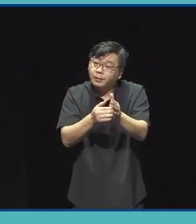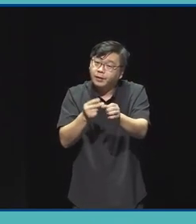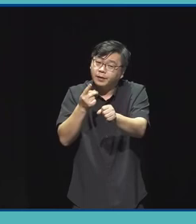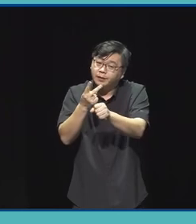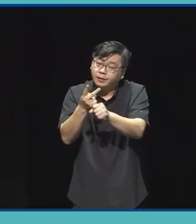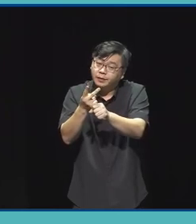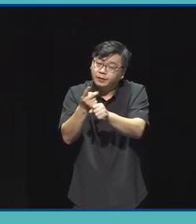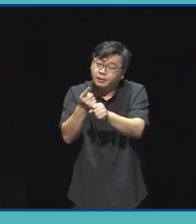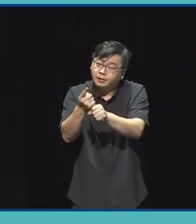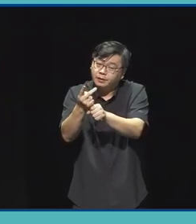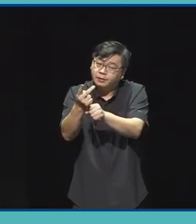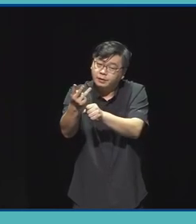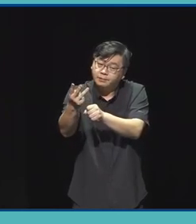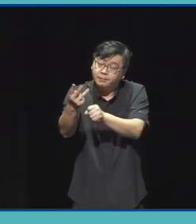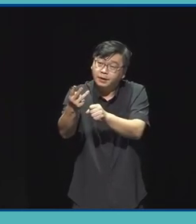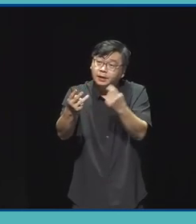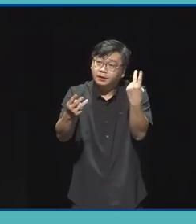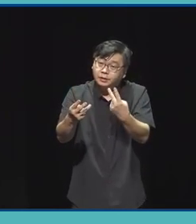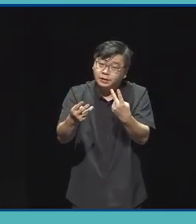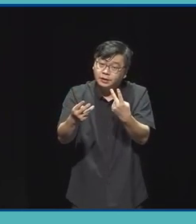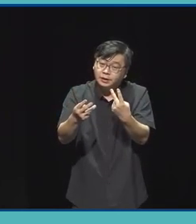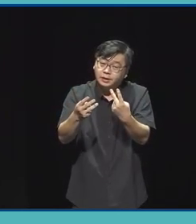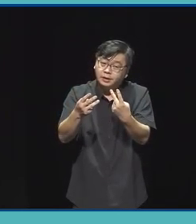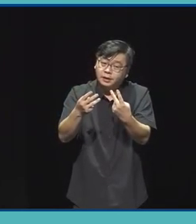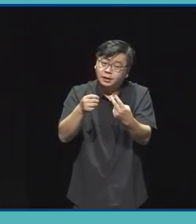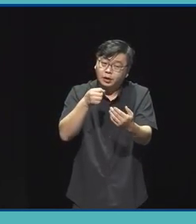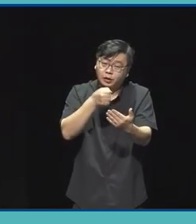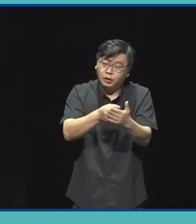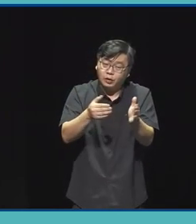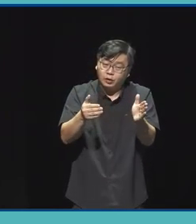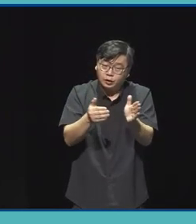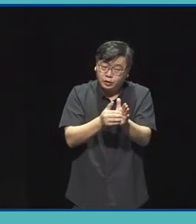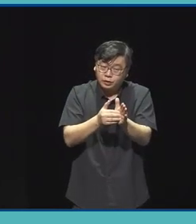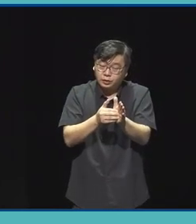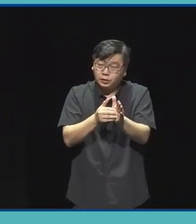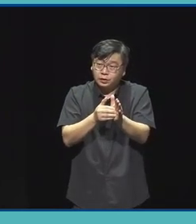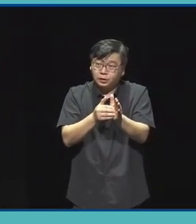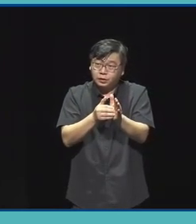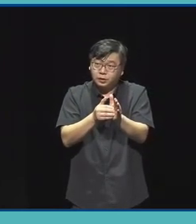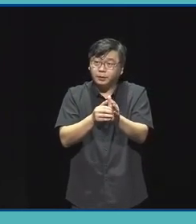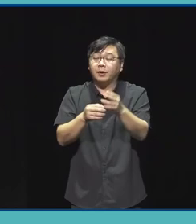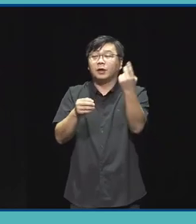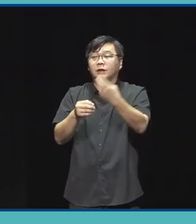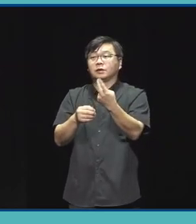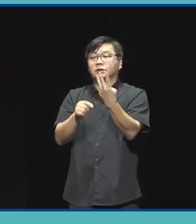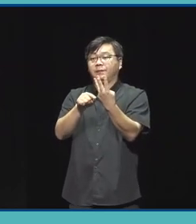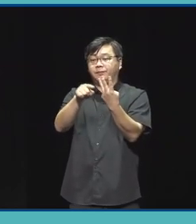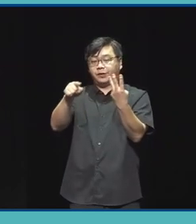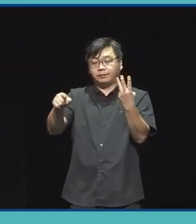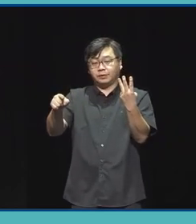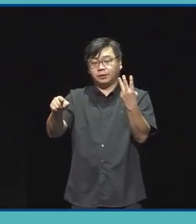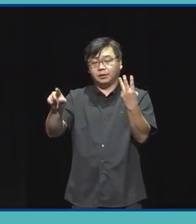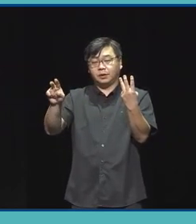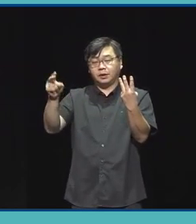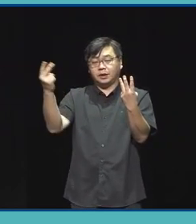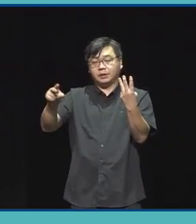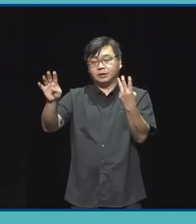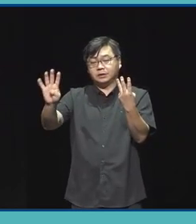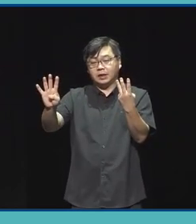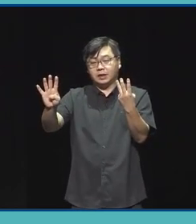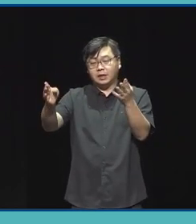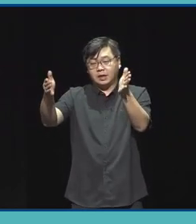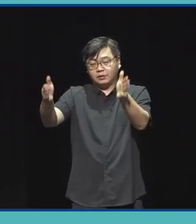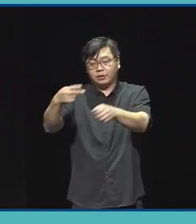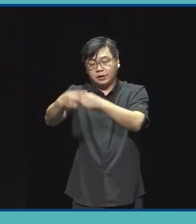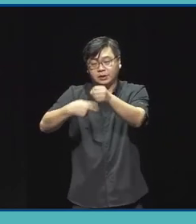3년간 지원이 되는데요. 내년도에 선정되는 단체는 2년 해서 24년까지 단연 지원으로 지금 진행을 할